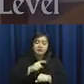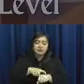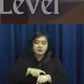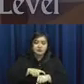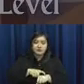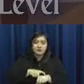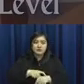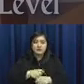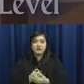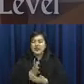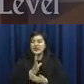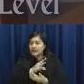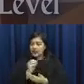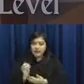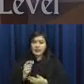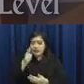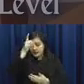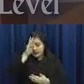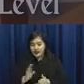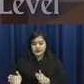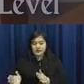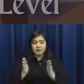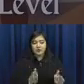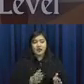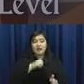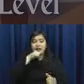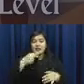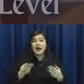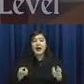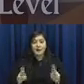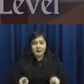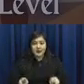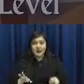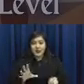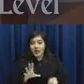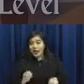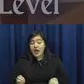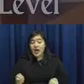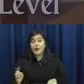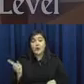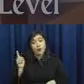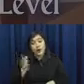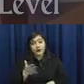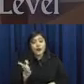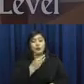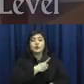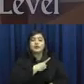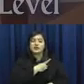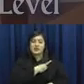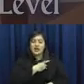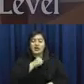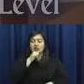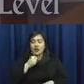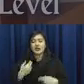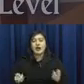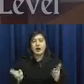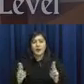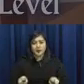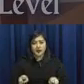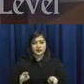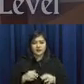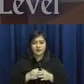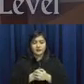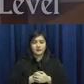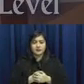hindi mangyayari yung gusto natin mangyari sa kadahilanan na hindi nga tayo nagsimula niyan at pinagpatuloy natin ang hindi